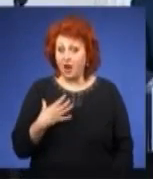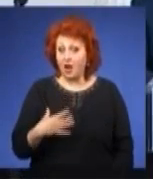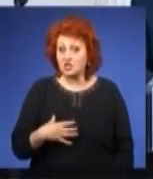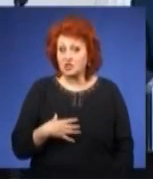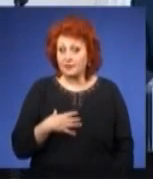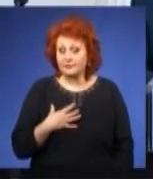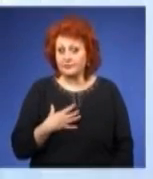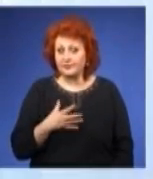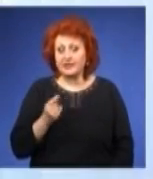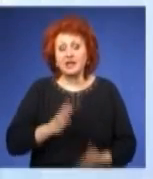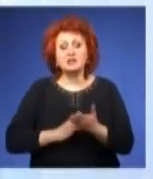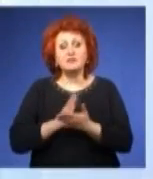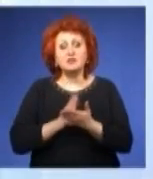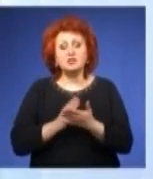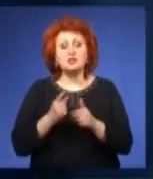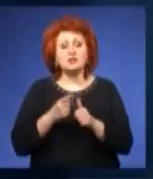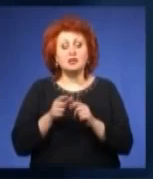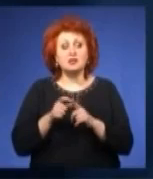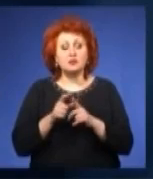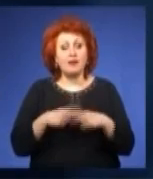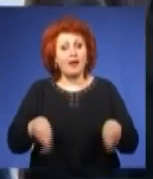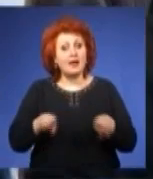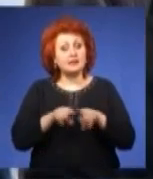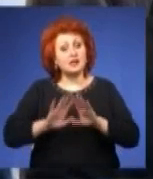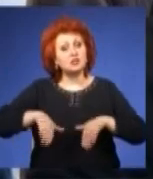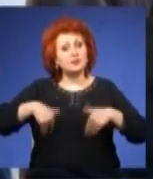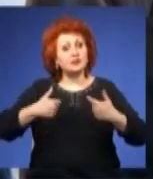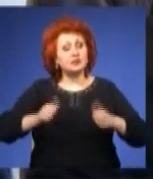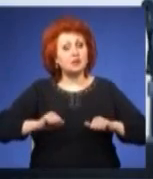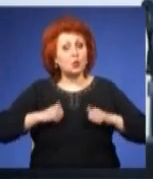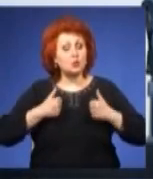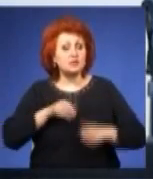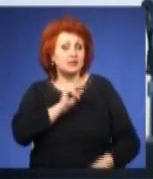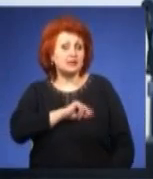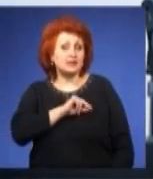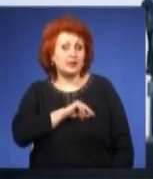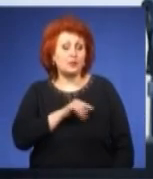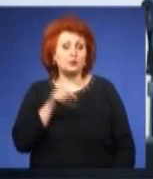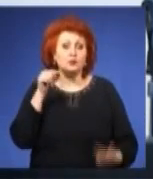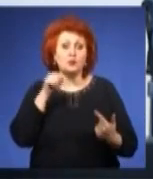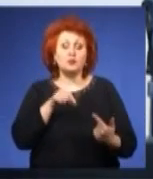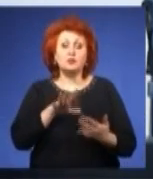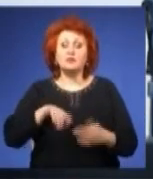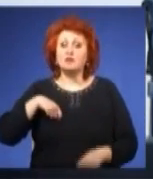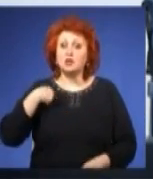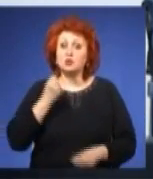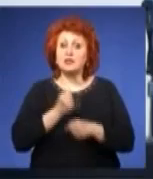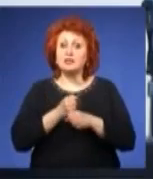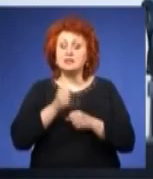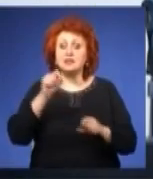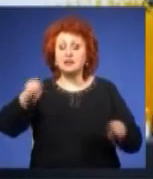Об основных направлениях работы в рамках подписанного соглашения рассказал владыка Кирилл. И вот здесь, конечно, мы должны оказывать, с одной